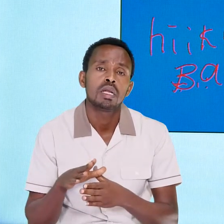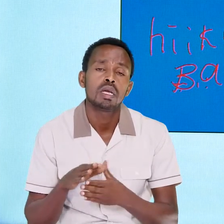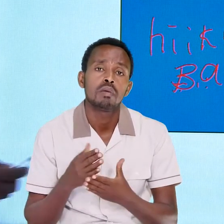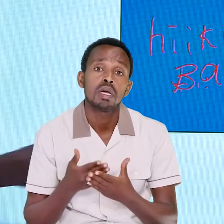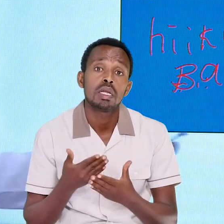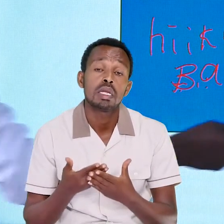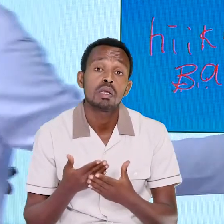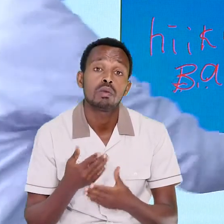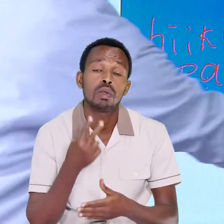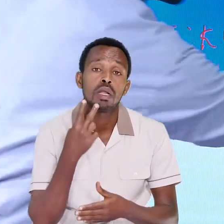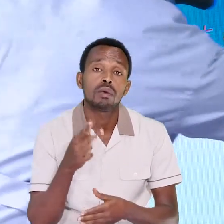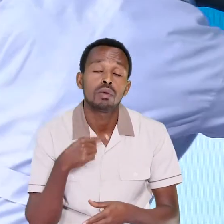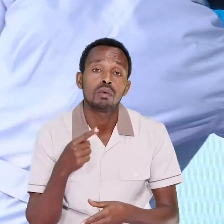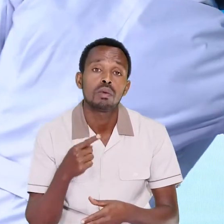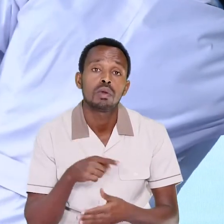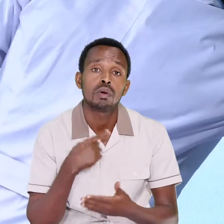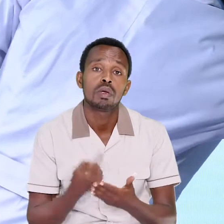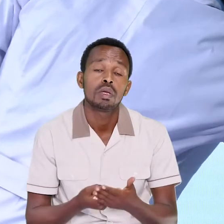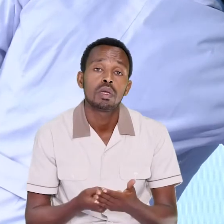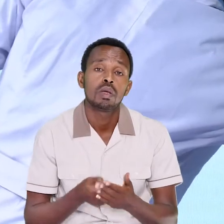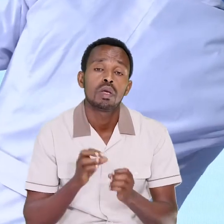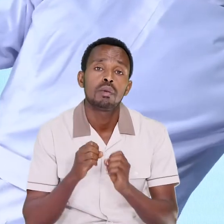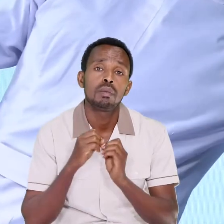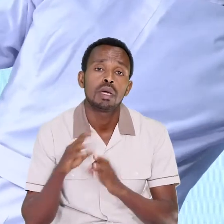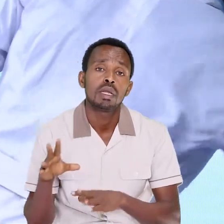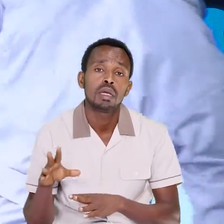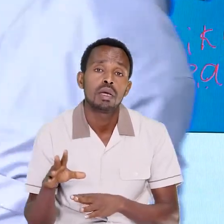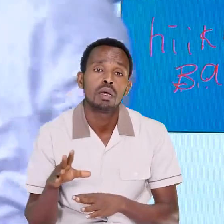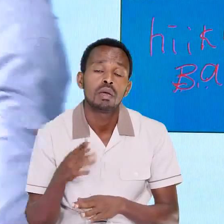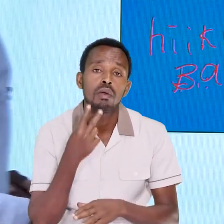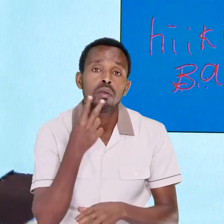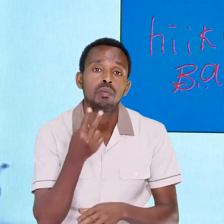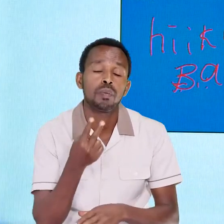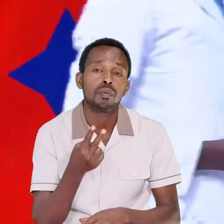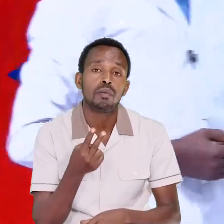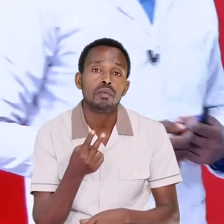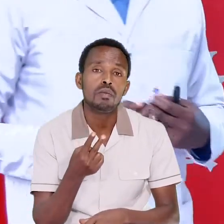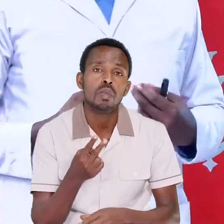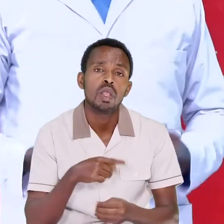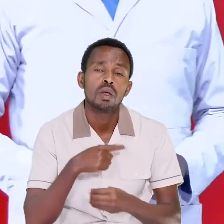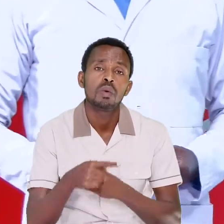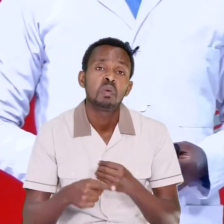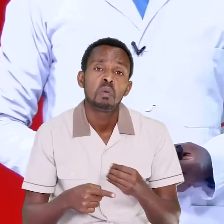jechuudha. Kanaaf jecha bade jedhu kana yoo ilaalle